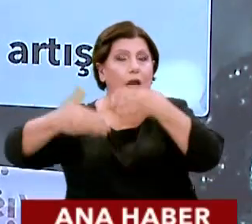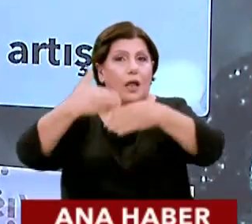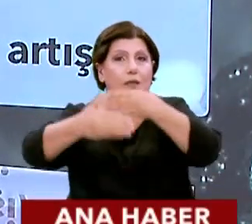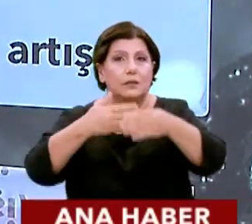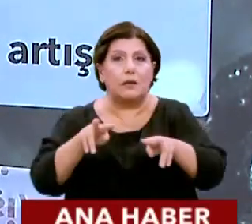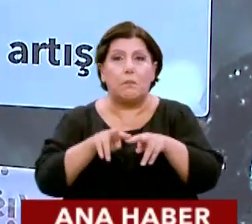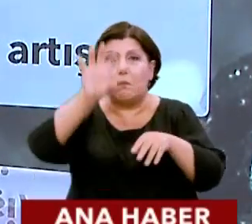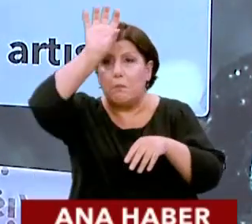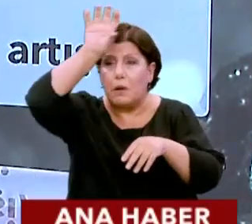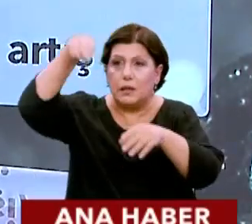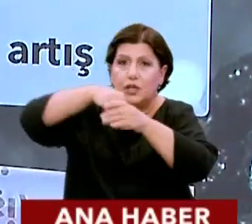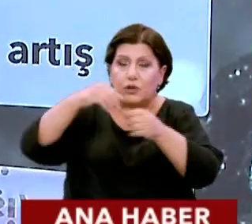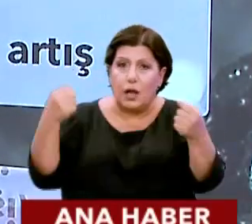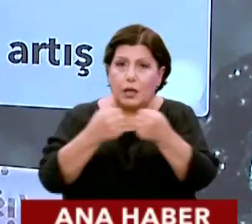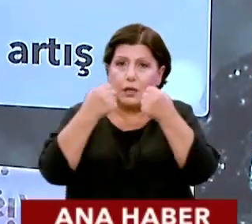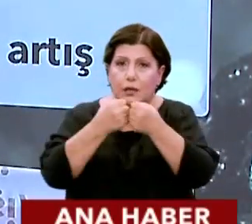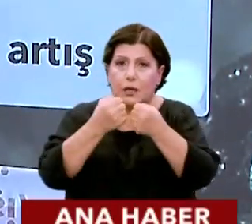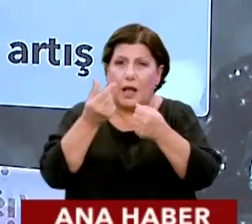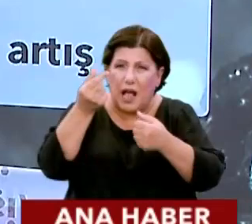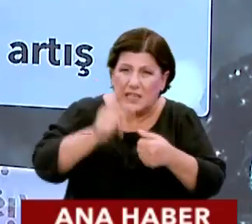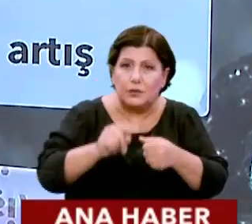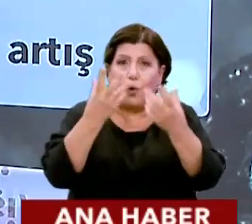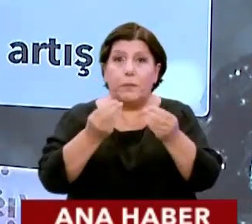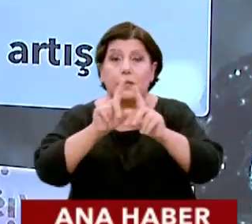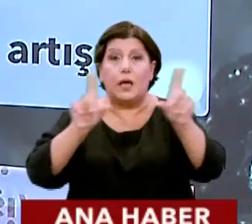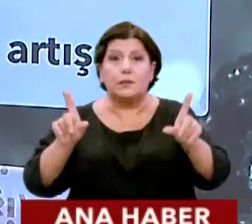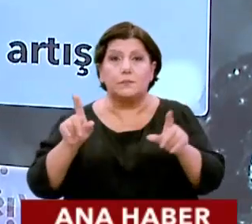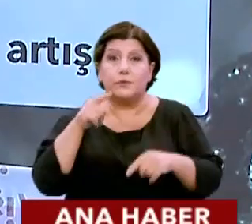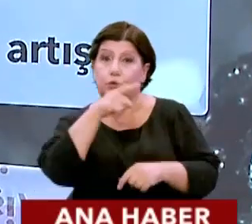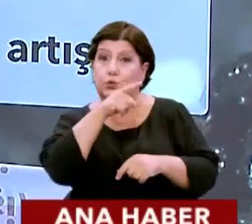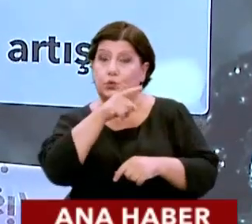madenlerdeki kazalar azalması gerekirken şu